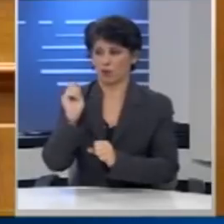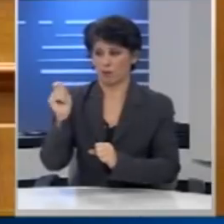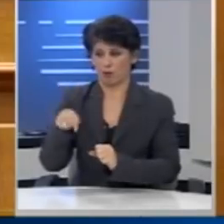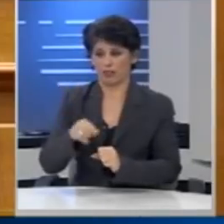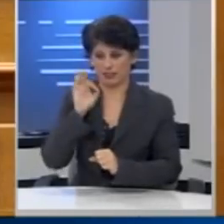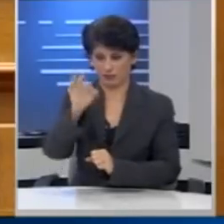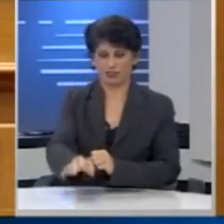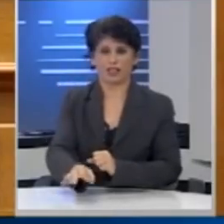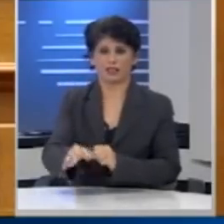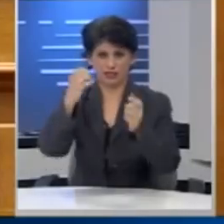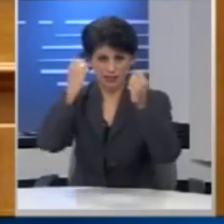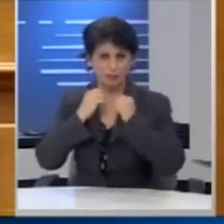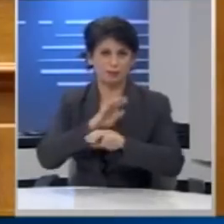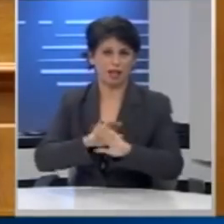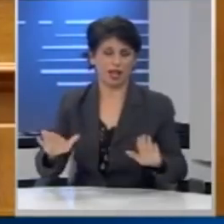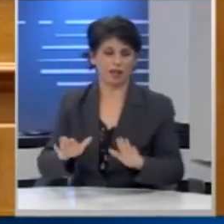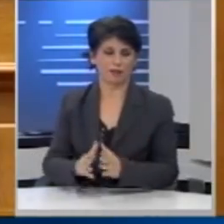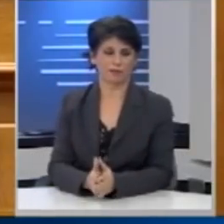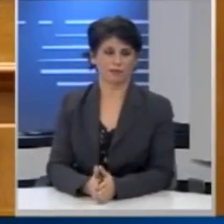κύριε Τσίπρα, τις σακίσατε τις ελληνικές επιχειρήσεις.